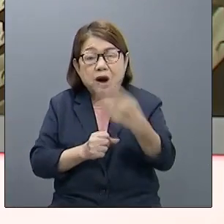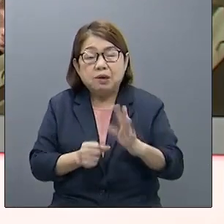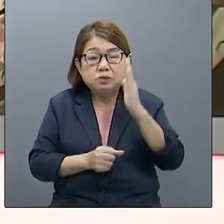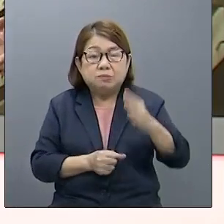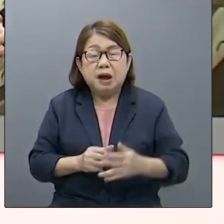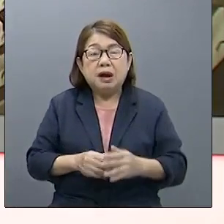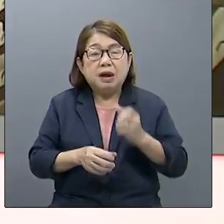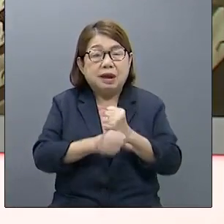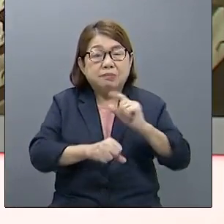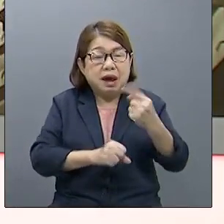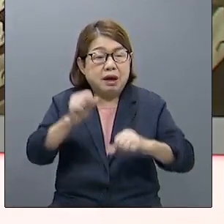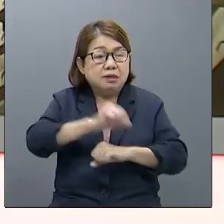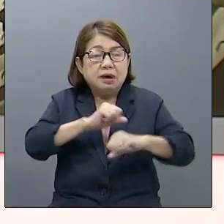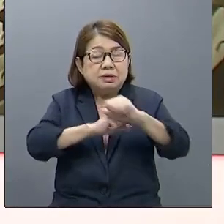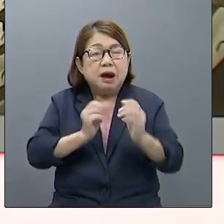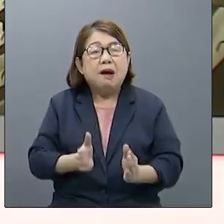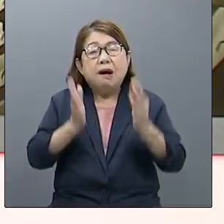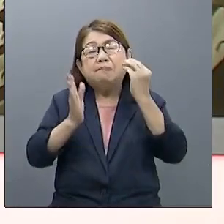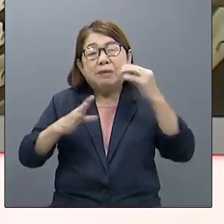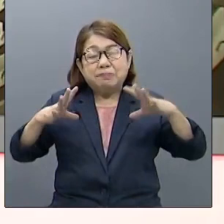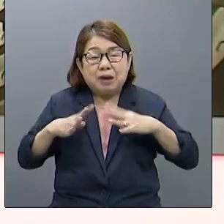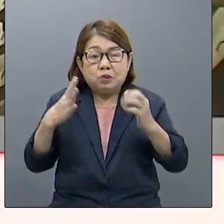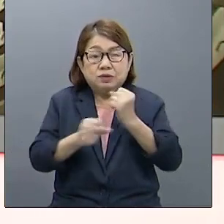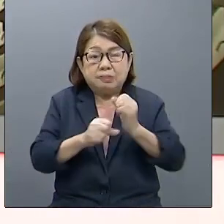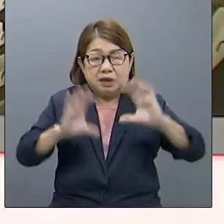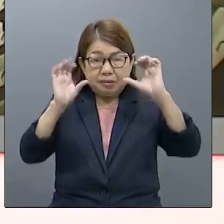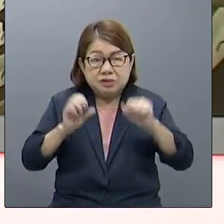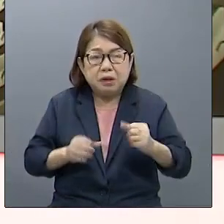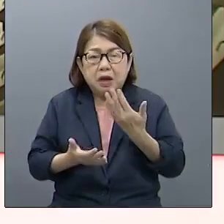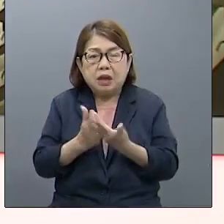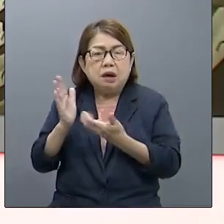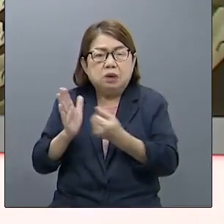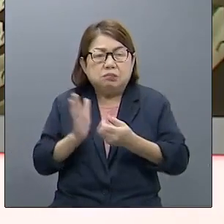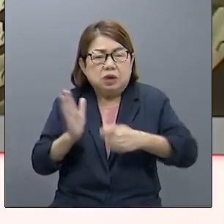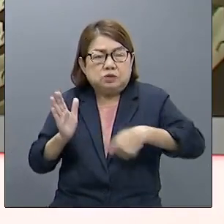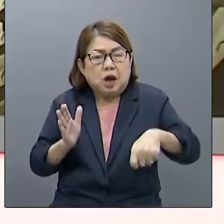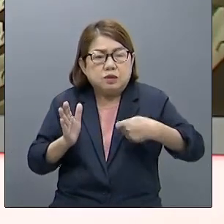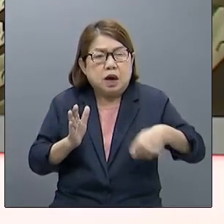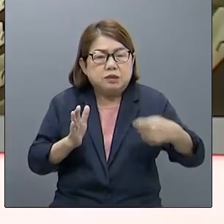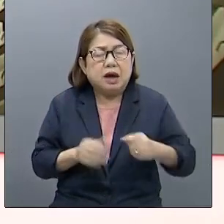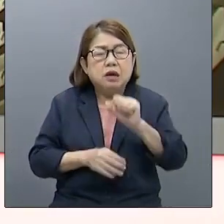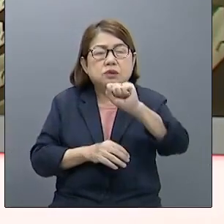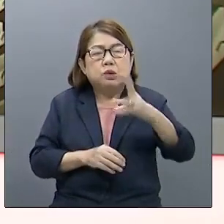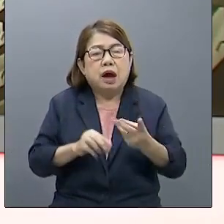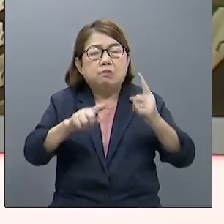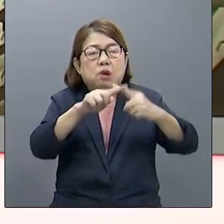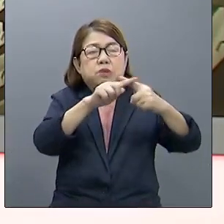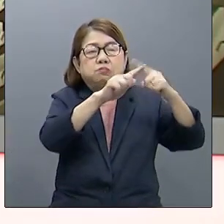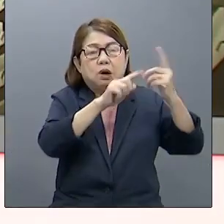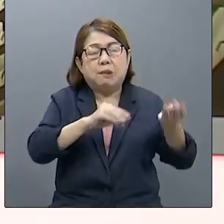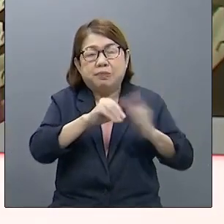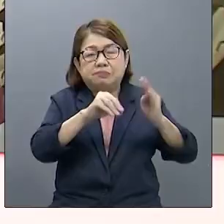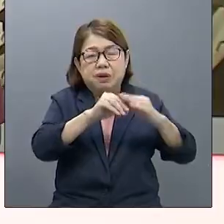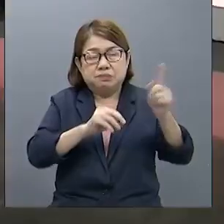ไหมทั้งหมดนี้คือการเบิกจ่ายงบประมาณที่จะสูงขึ้นเรื่อยๆสวัสดิการก็จะเพิ่มมากขึ้นไปด้วยว่าแต่ว่า